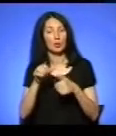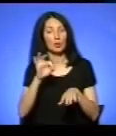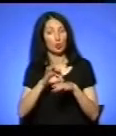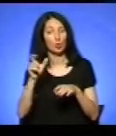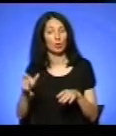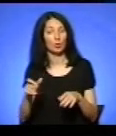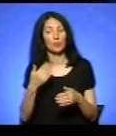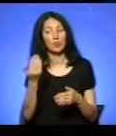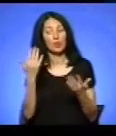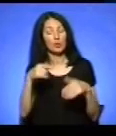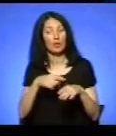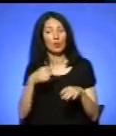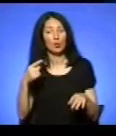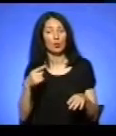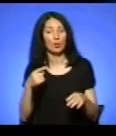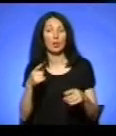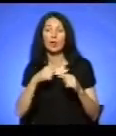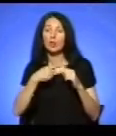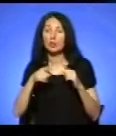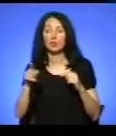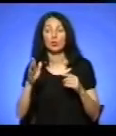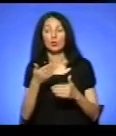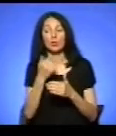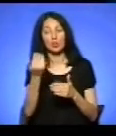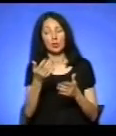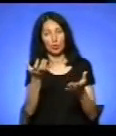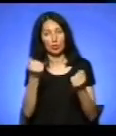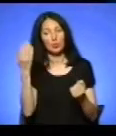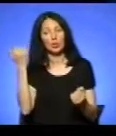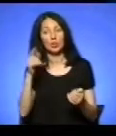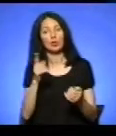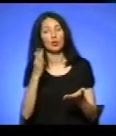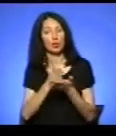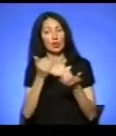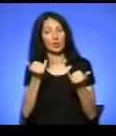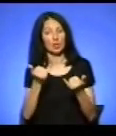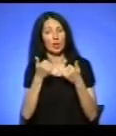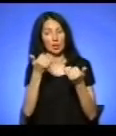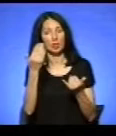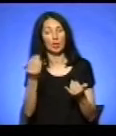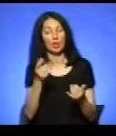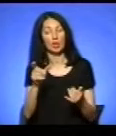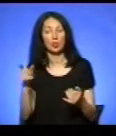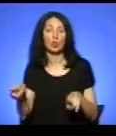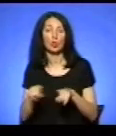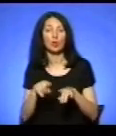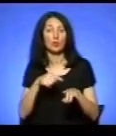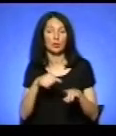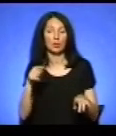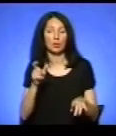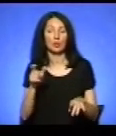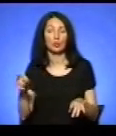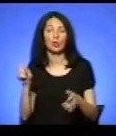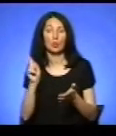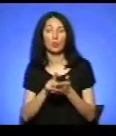значну відмінність між тим, що вони отримували раніше і що є зараз для них. Ну, сподіваюсь, пацієнти в першу чергу відчули також. Пацієнти